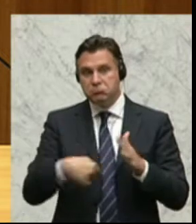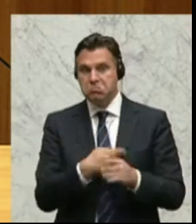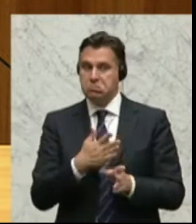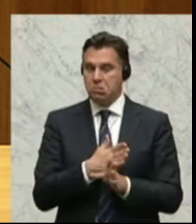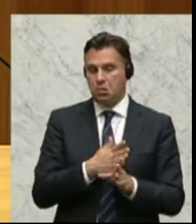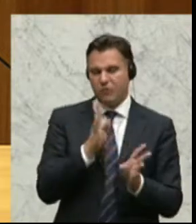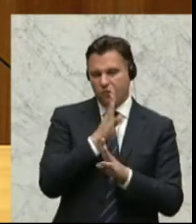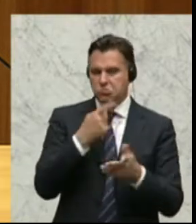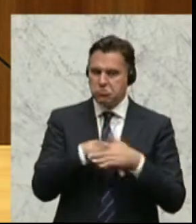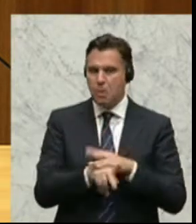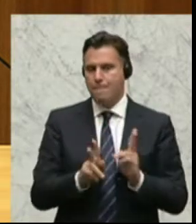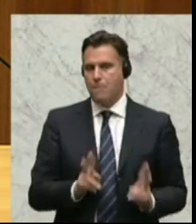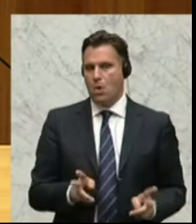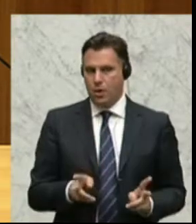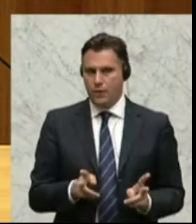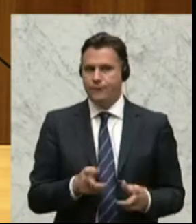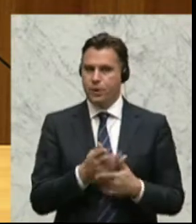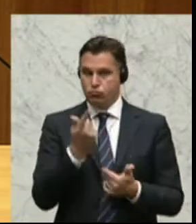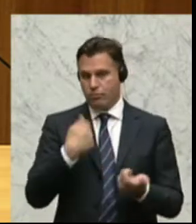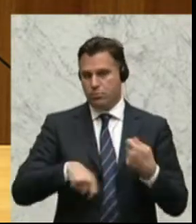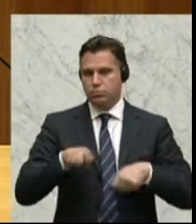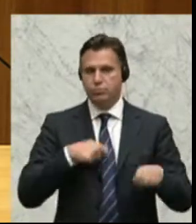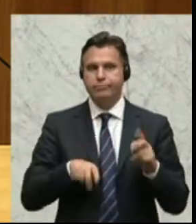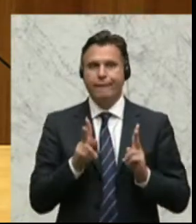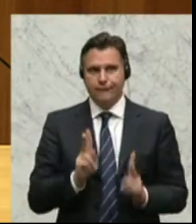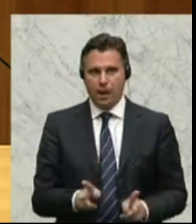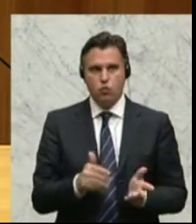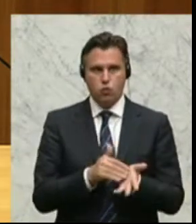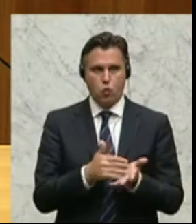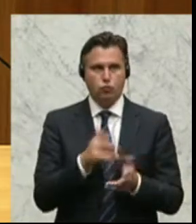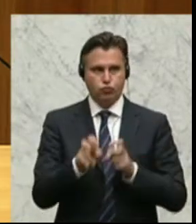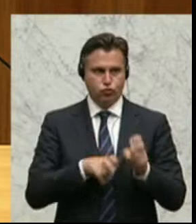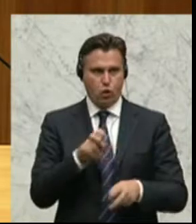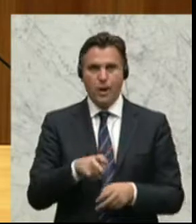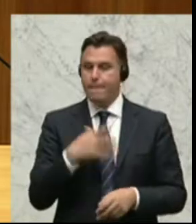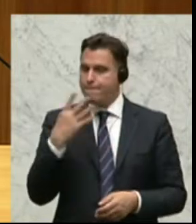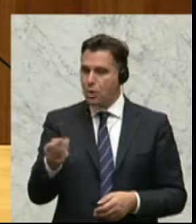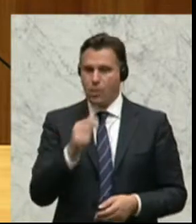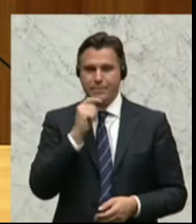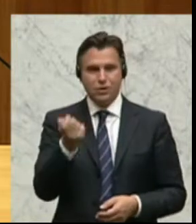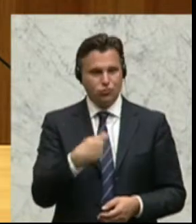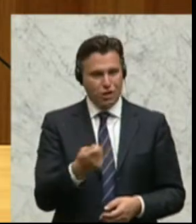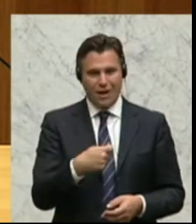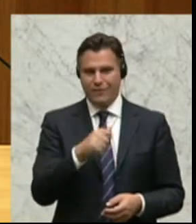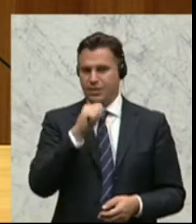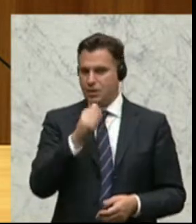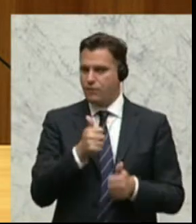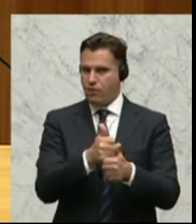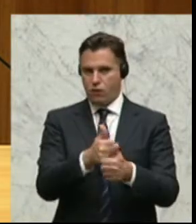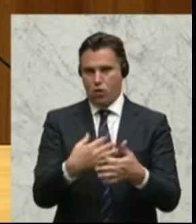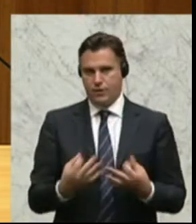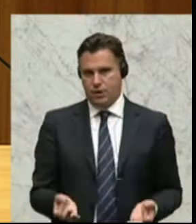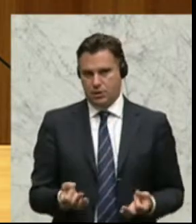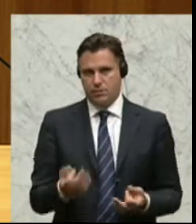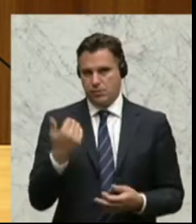immer Möglichkeiten, dass Steuerhinterziehung möglich ist und nicht bestraft und verfolgt wird. Wir haben gerade jetzt auch dieser Tage